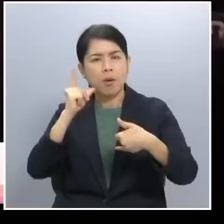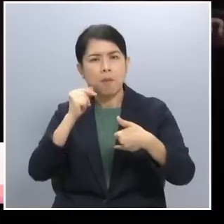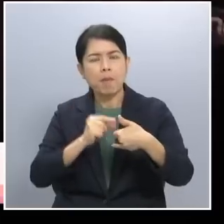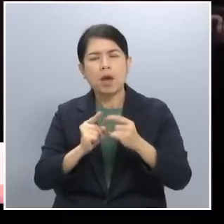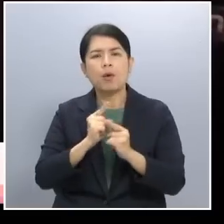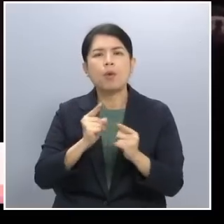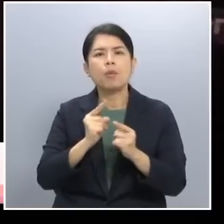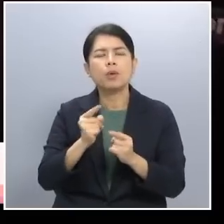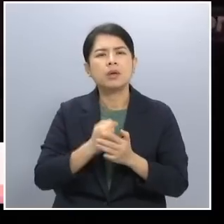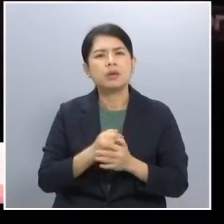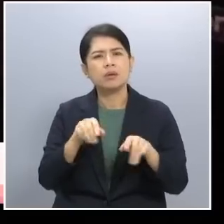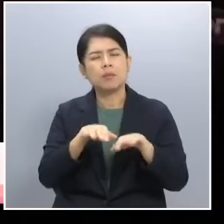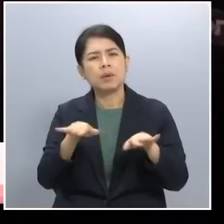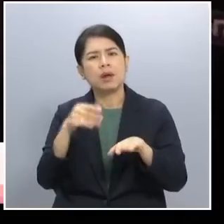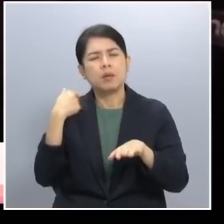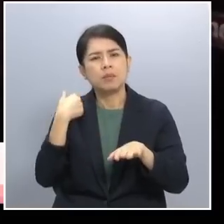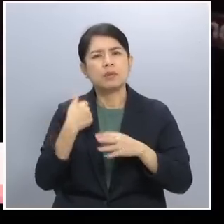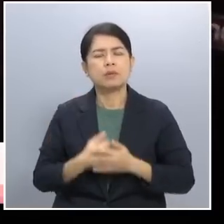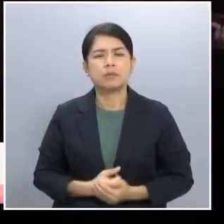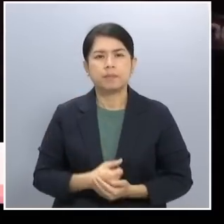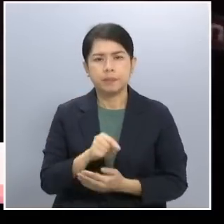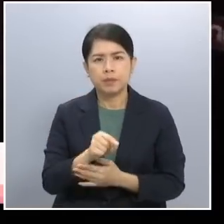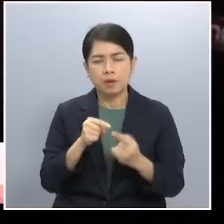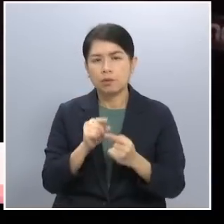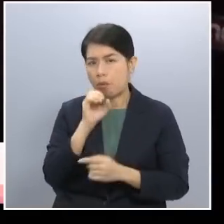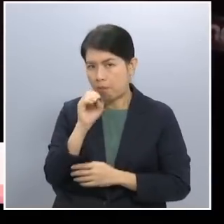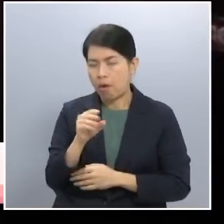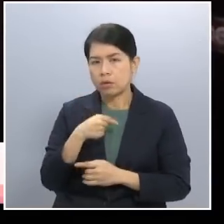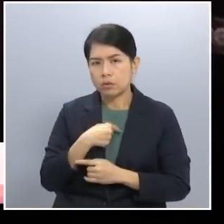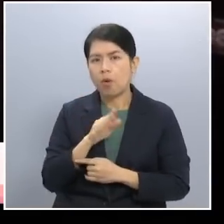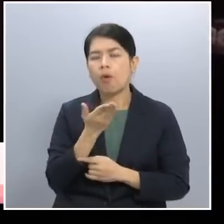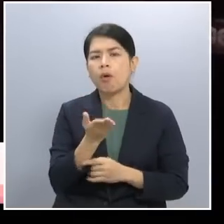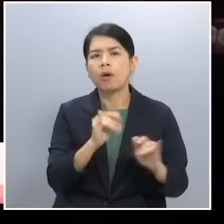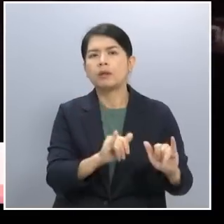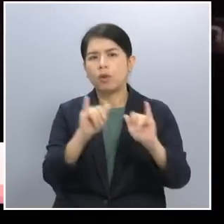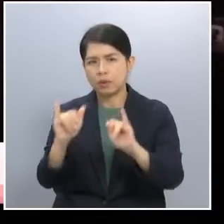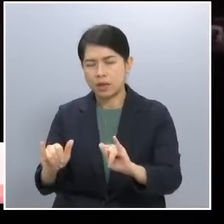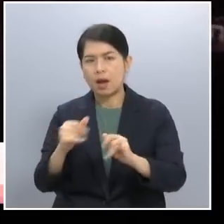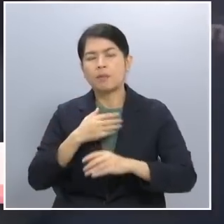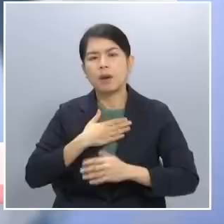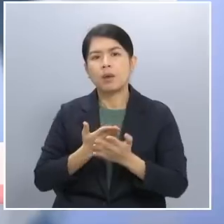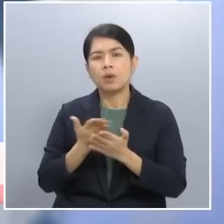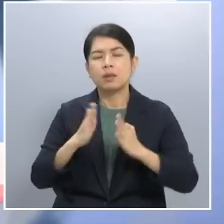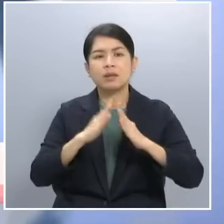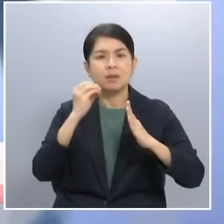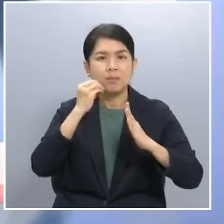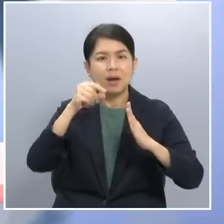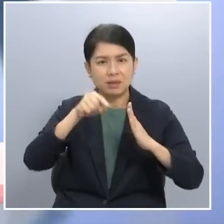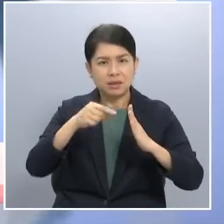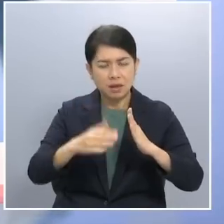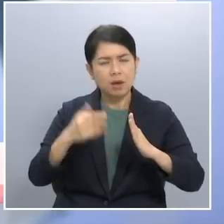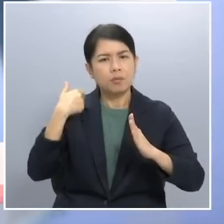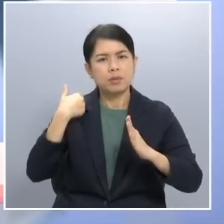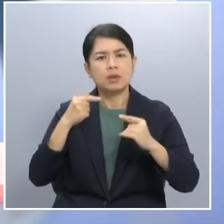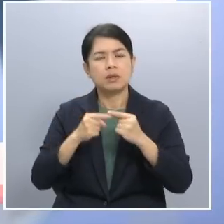ราก็เคยคุยกับเขาอยู่บ้านนี้มาเป็นปีแล้วเราก็บอกว่าเออให้ออกนะเพราะหลังนี้เราซื้อไปแล้วมันก็บอกว่าให้ไปเอาหมายศาลมามันถึงจะ